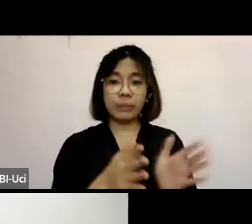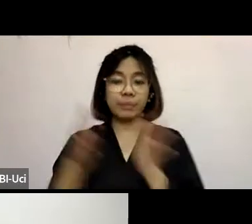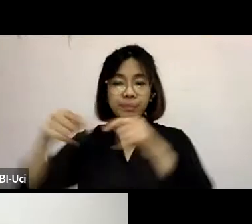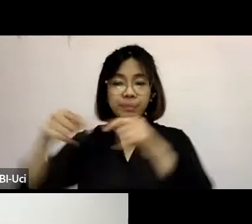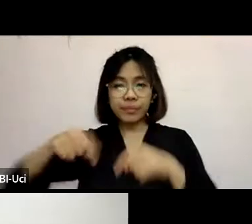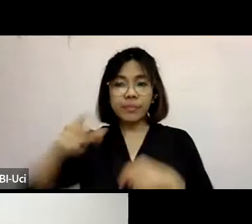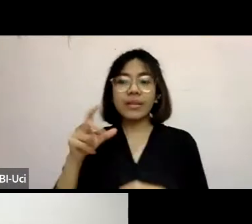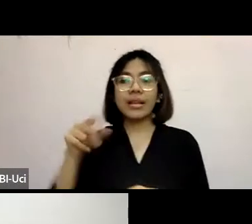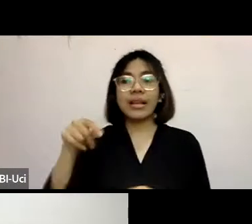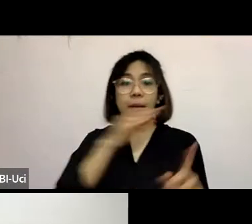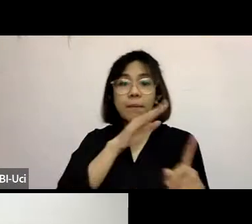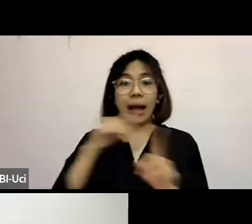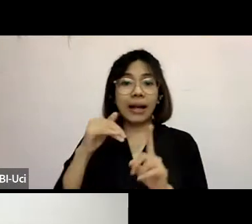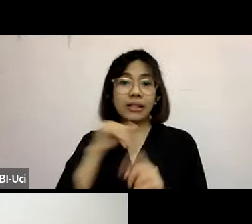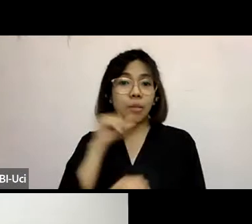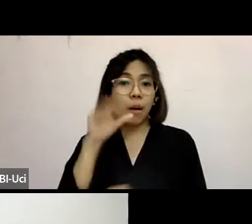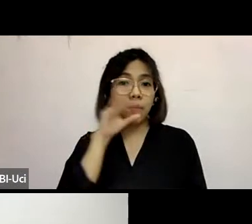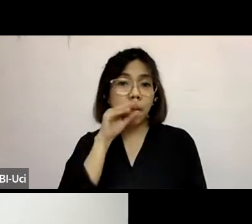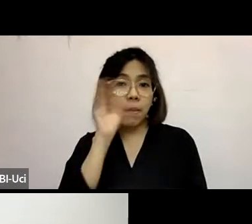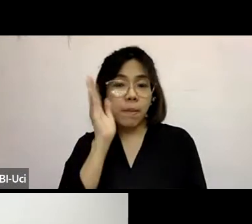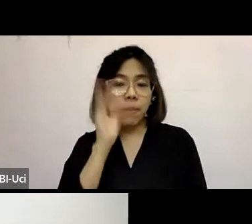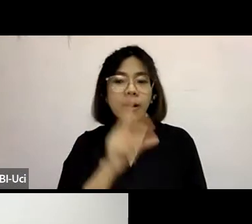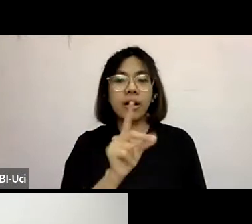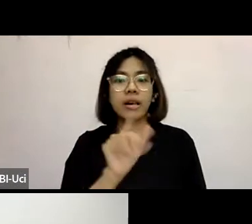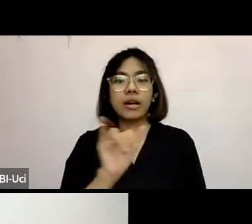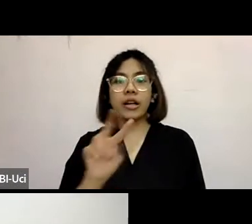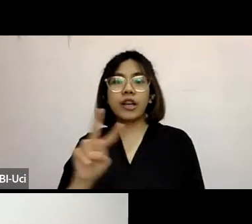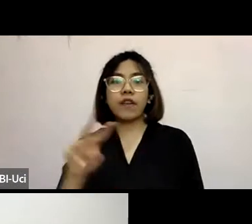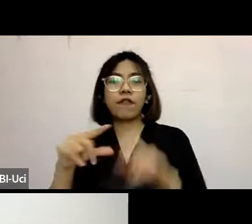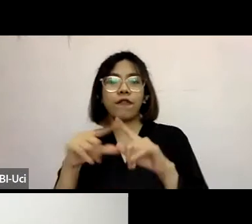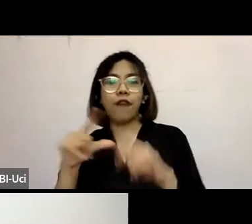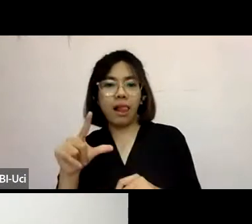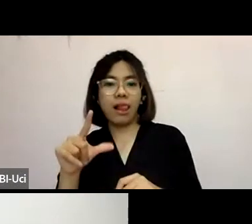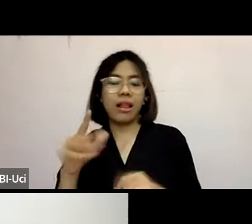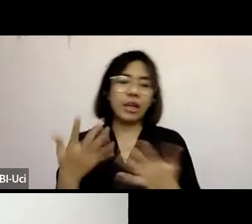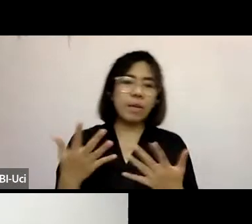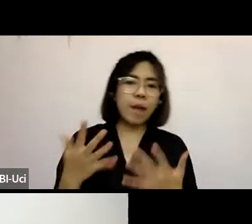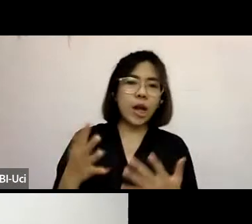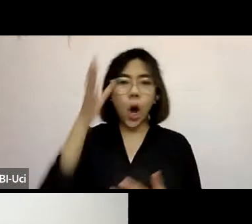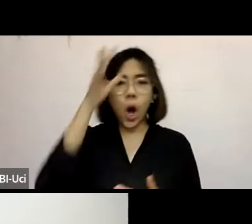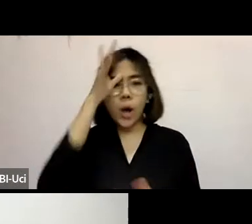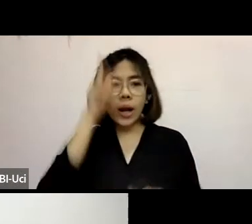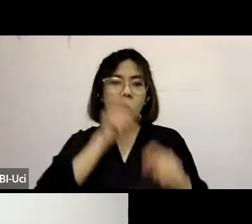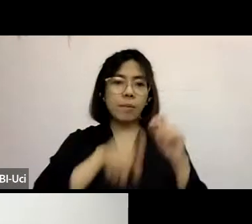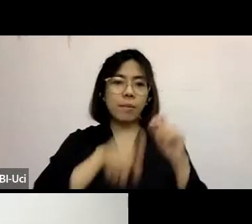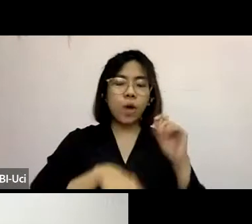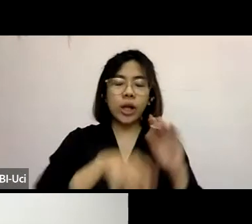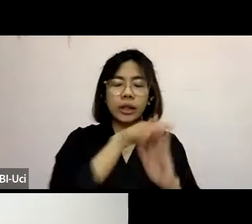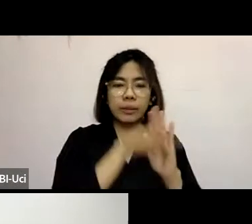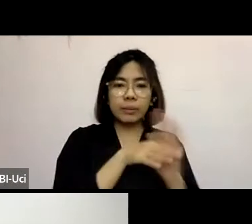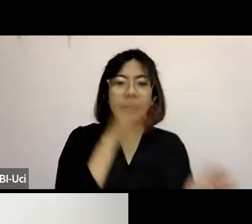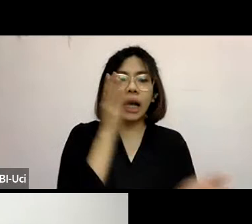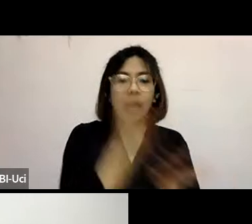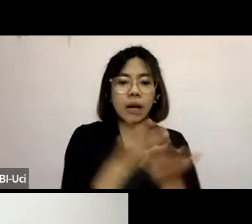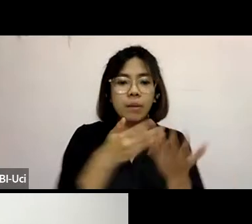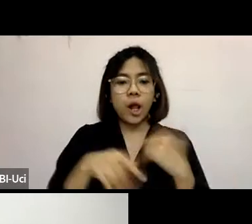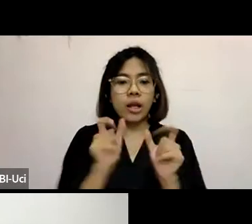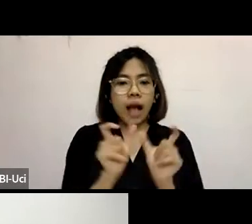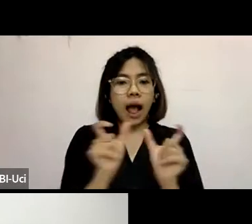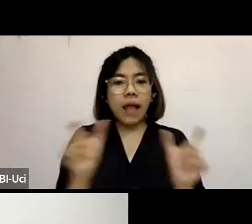gimana para pengambil kebijakan dari masa-kemasa menggunakan bahasa sebagai instrumen kekuasaan